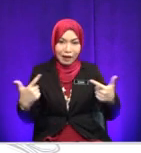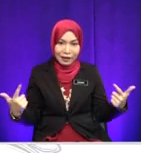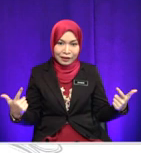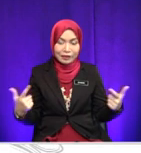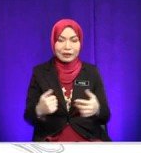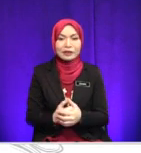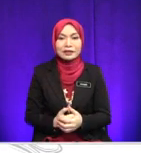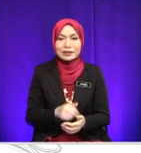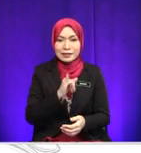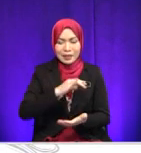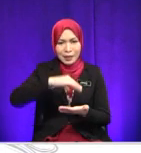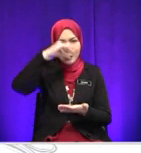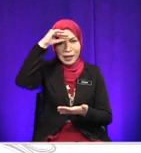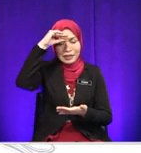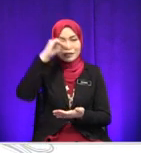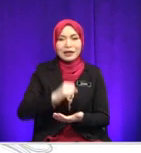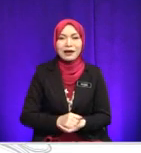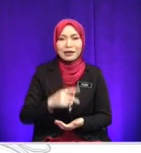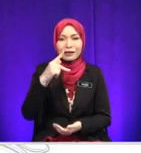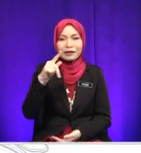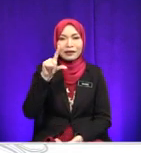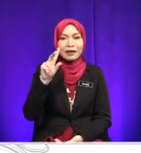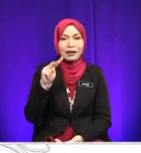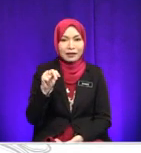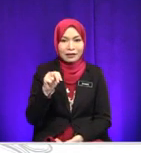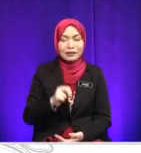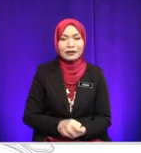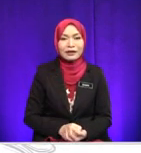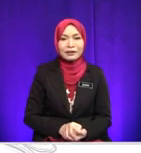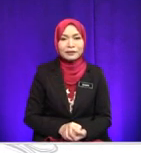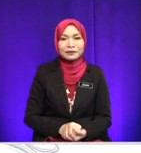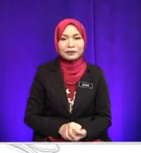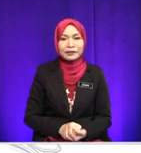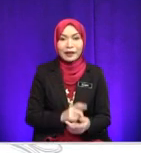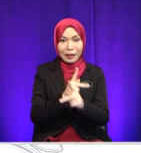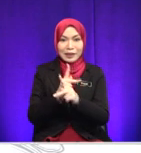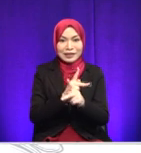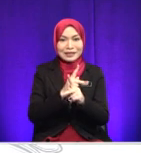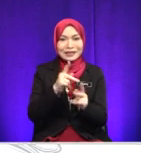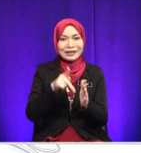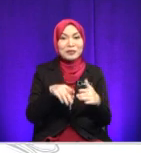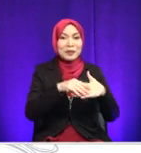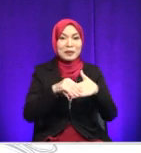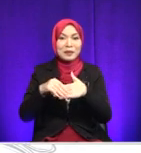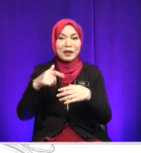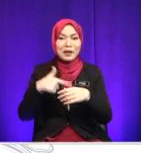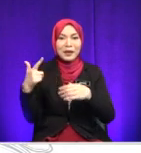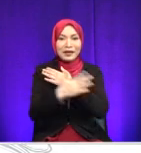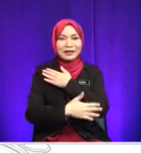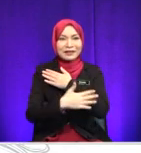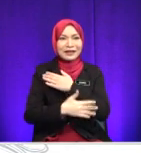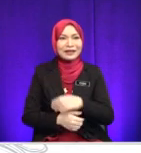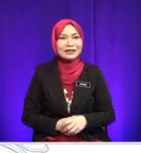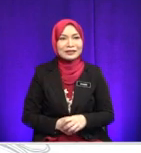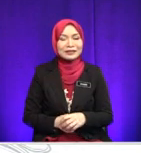Wisma Putra memudahkan kerja pemimpin dan rakyat Malaysia semasa berada di luar negeri. Itu sahaja, cikgu. Okey,